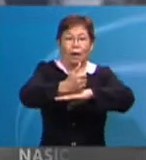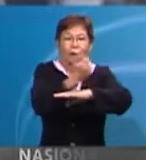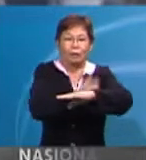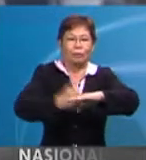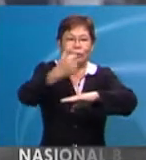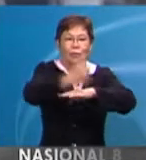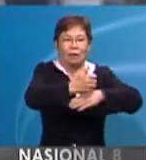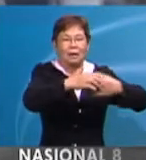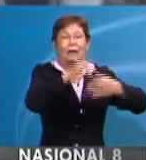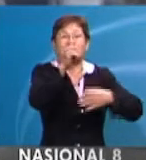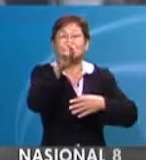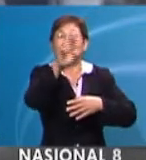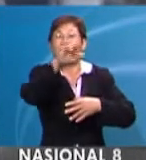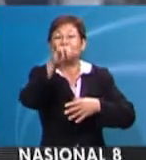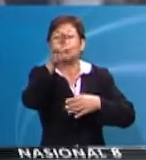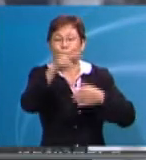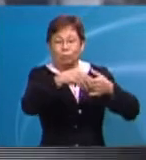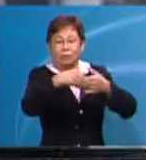teraju,